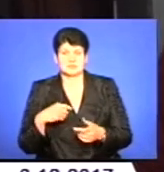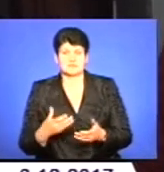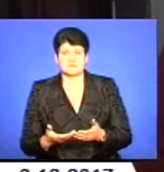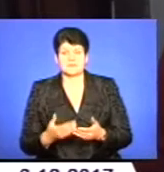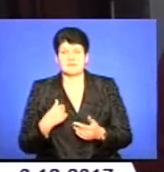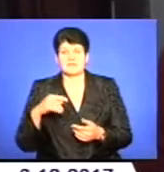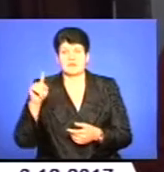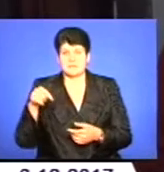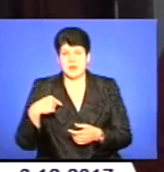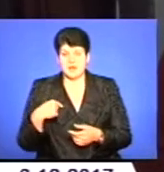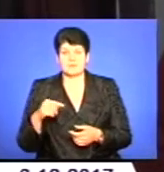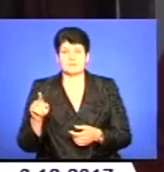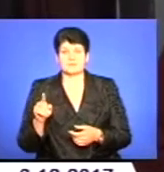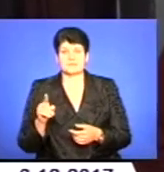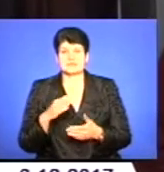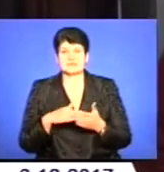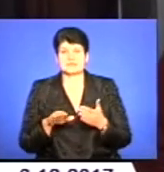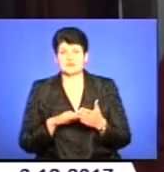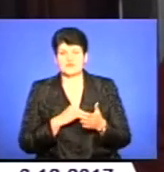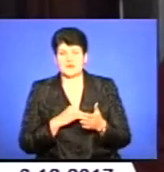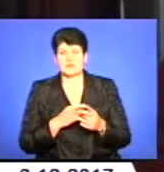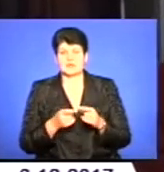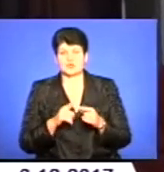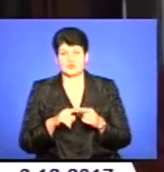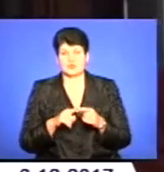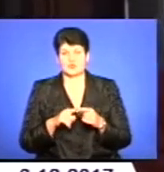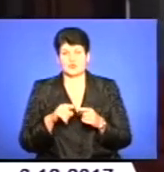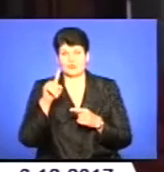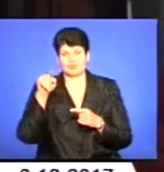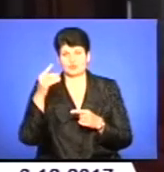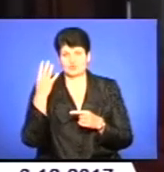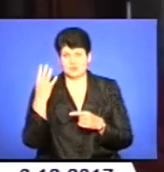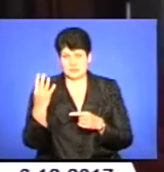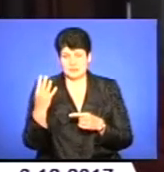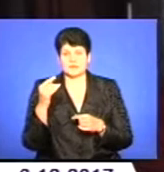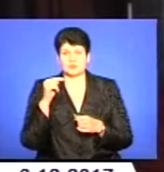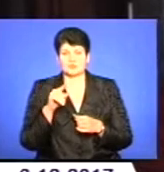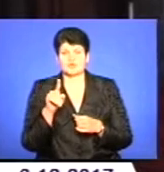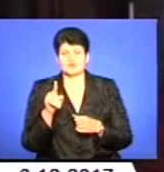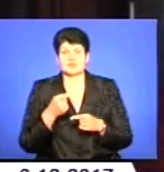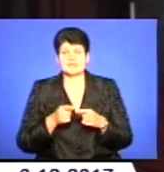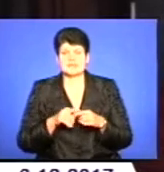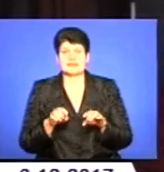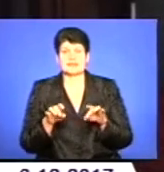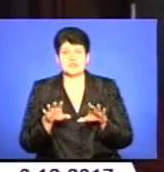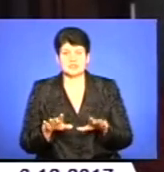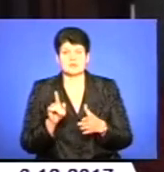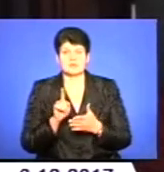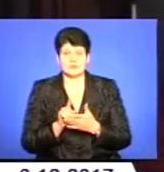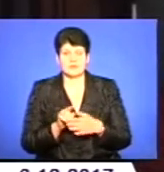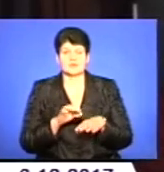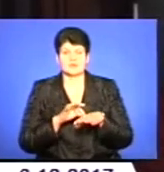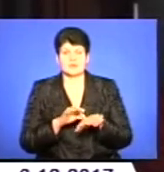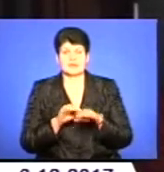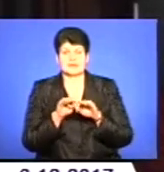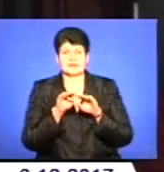кошти. Ми вимагаємо скасування цього пункту 4, тому що власне такі рішення вони повинні здійснюватися на